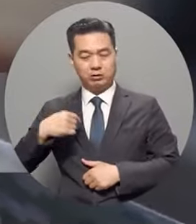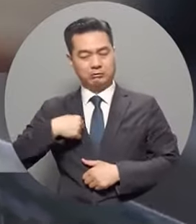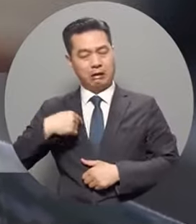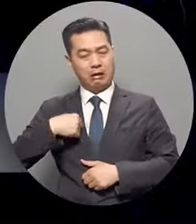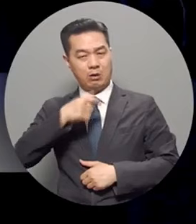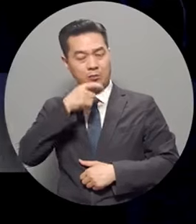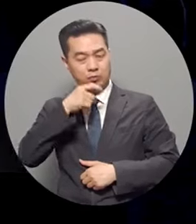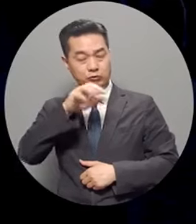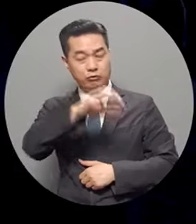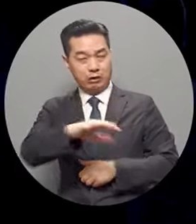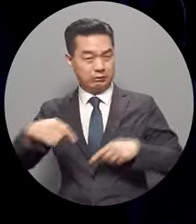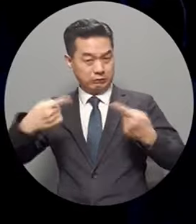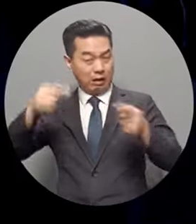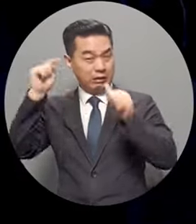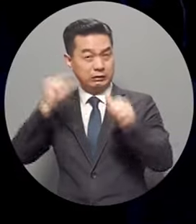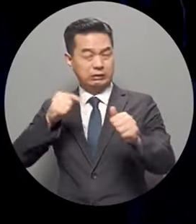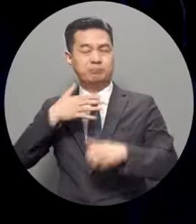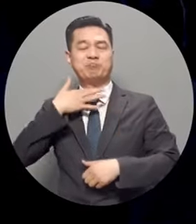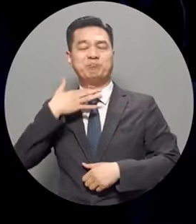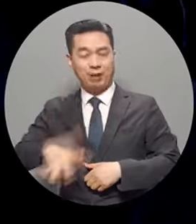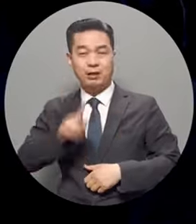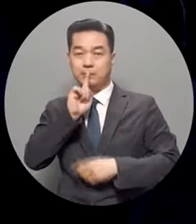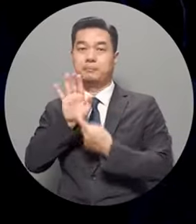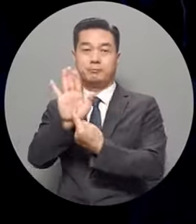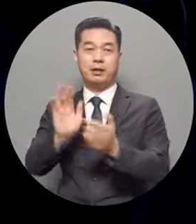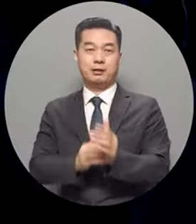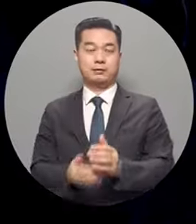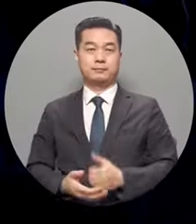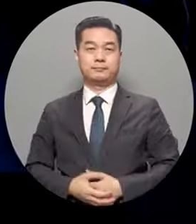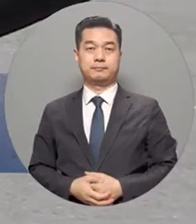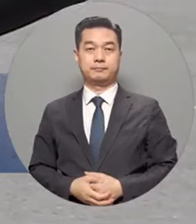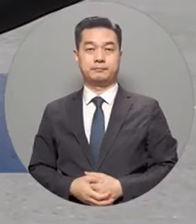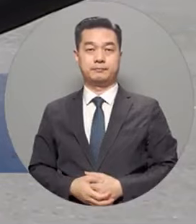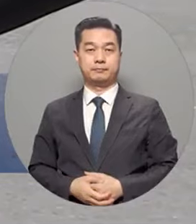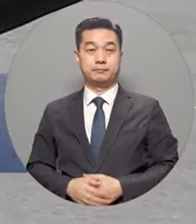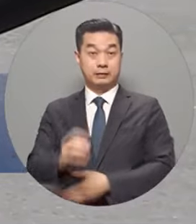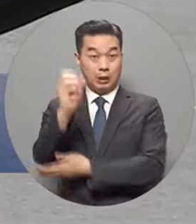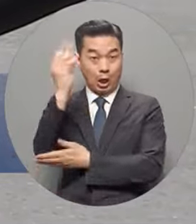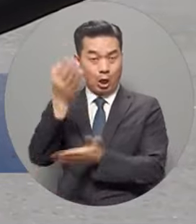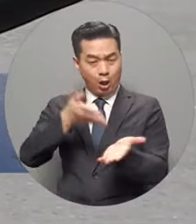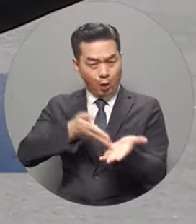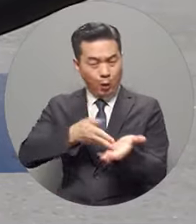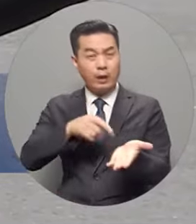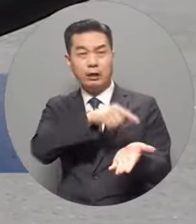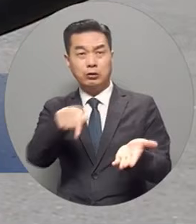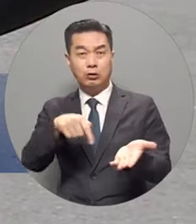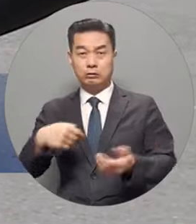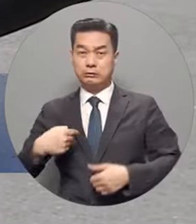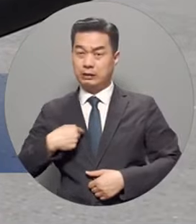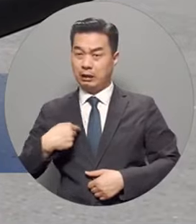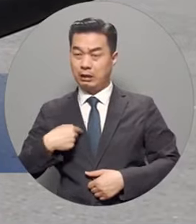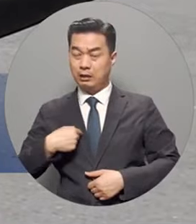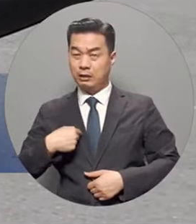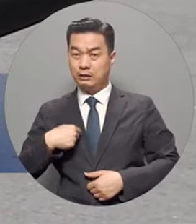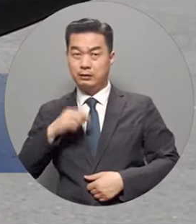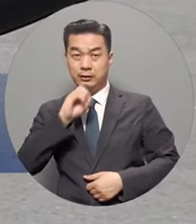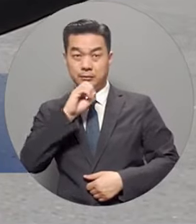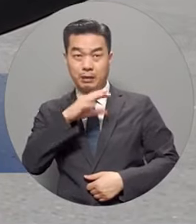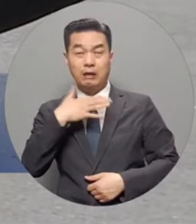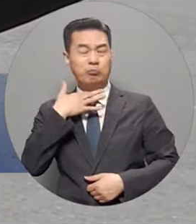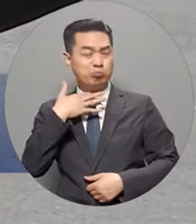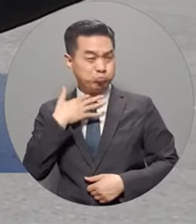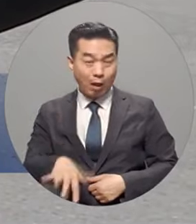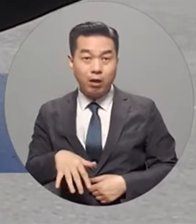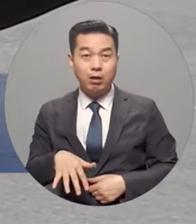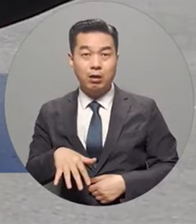물에 들어가라는 지시를 한 적 없다고 주장했습니다. 언론에서 심지어 제가 하지도